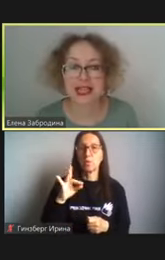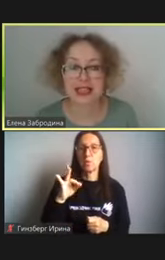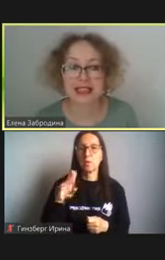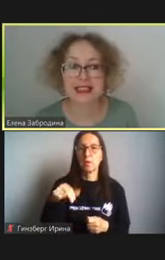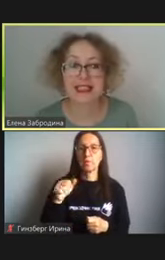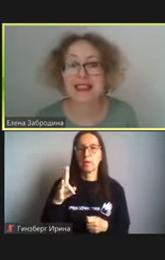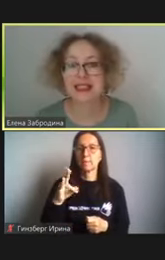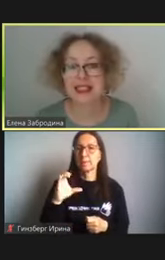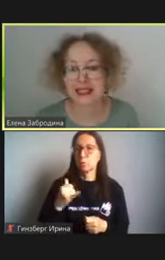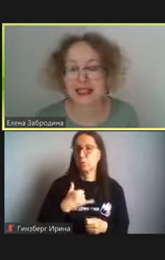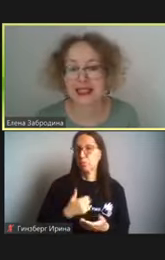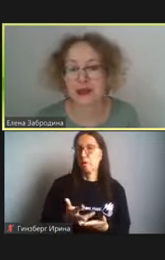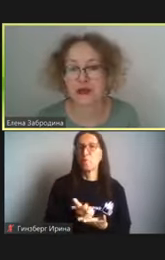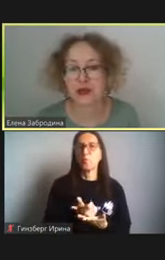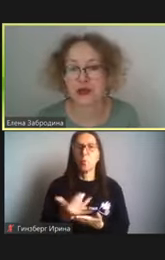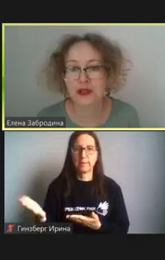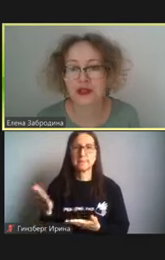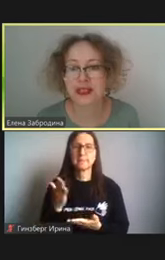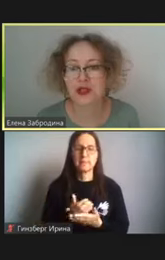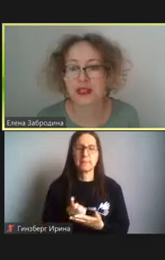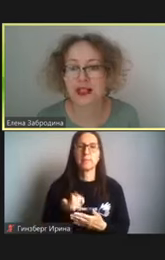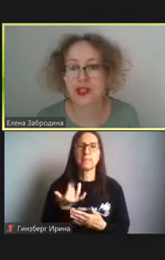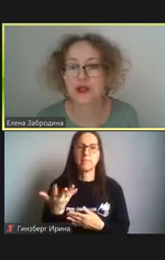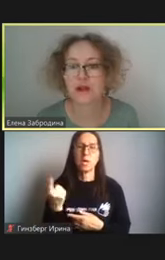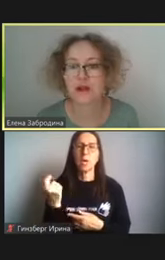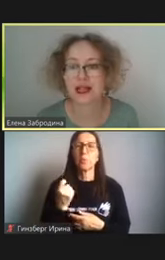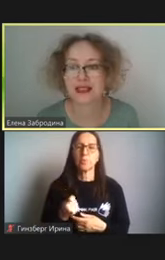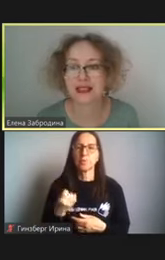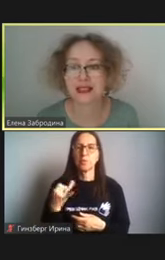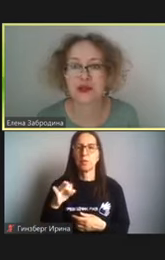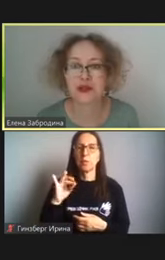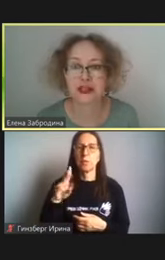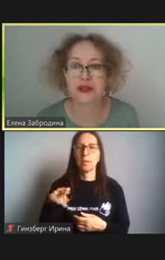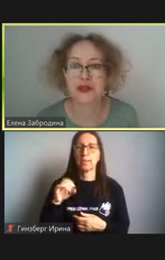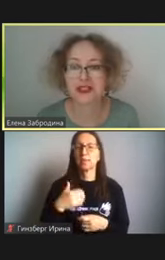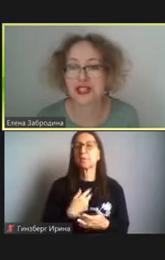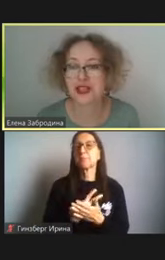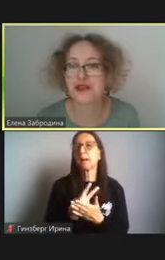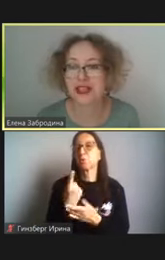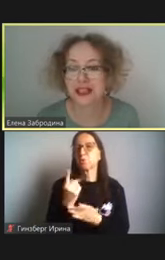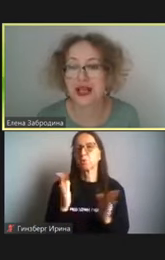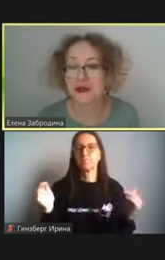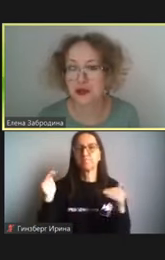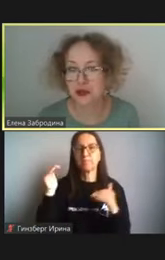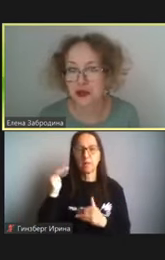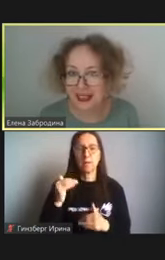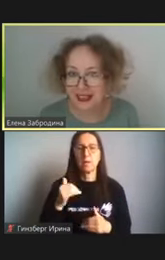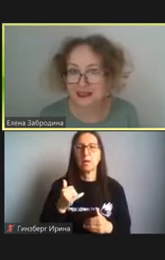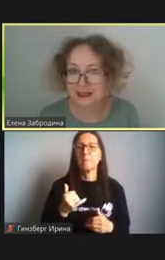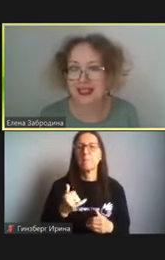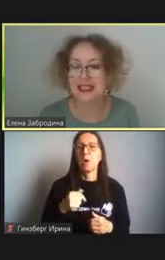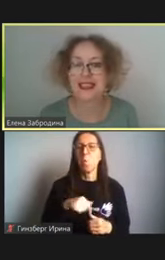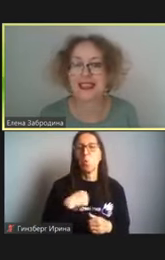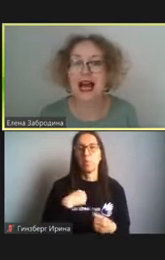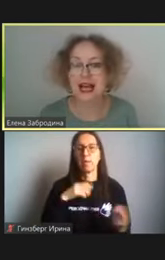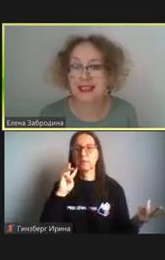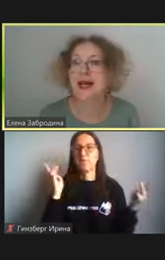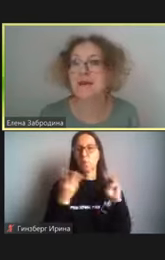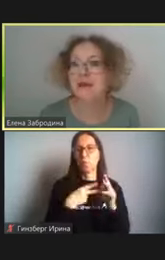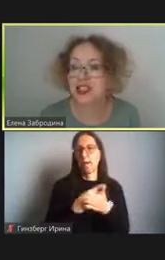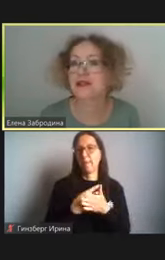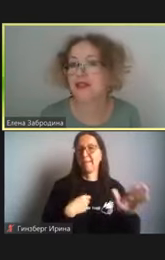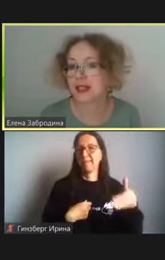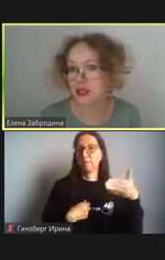нашей коллекции есть несколько работ Йорданса, но я хочу вам показать работу, которой, к сожалению, нет в виртуальной экспозиции,